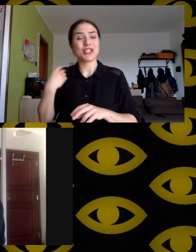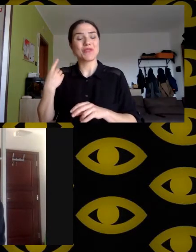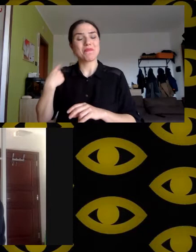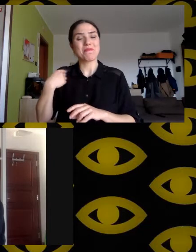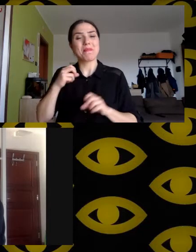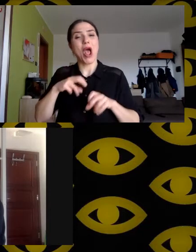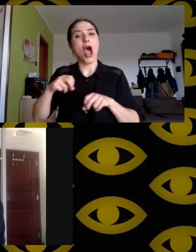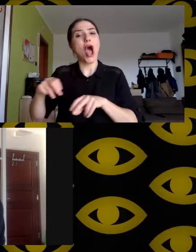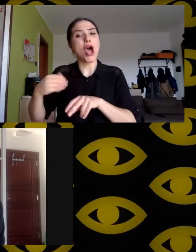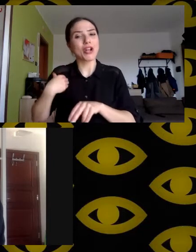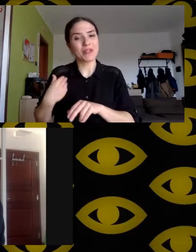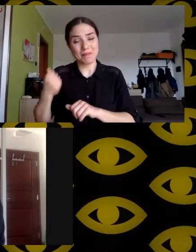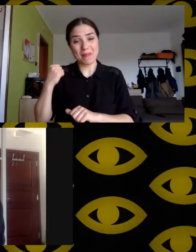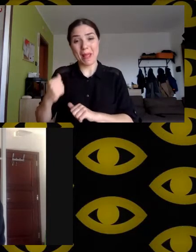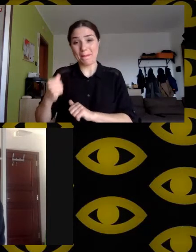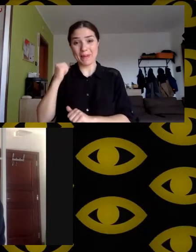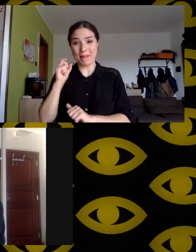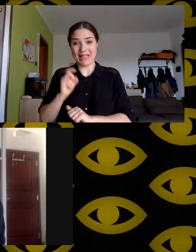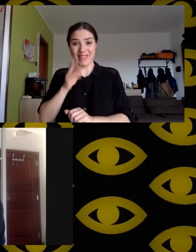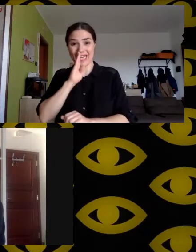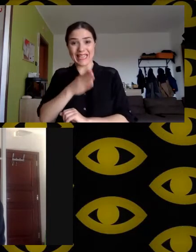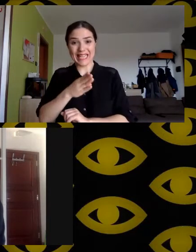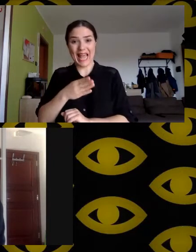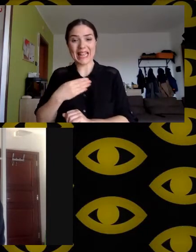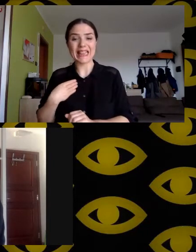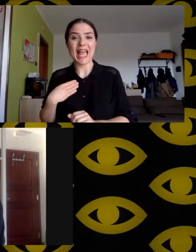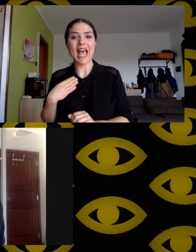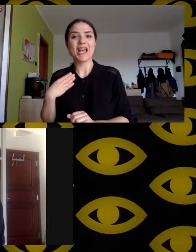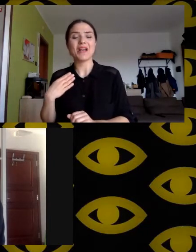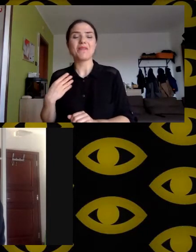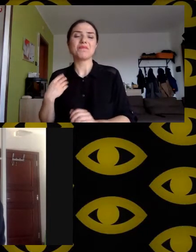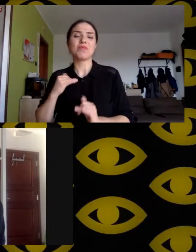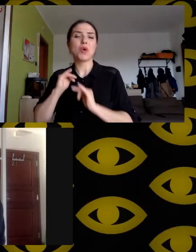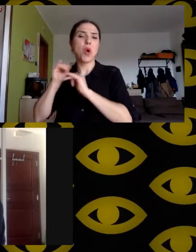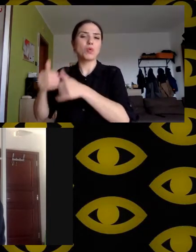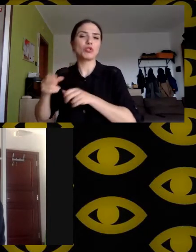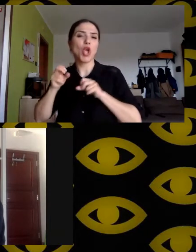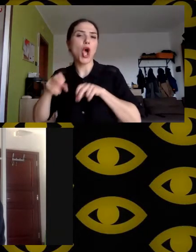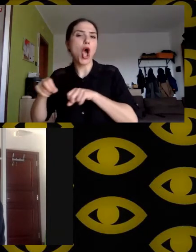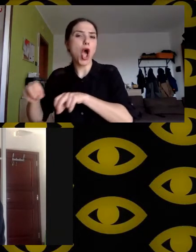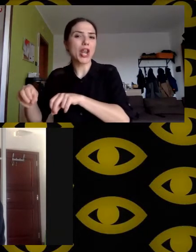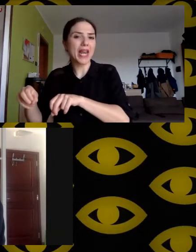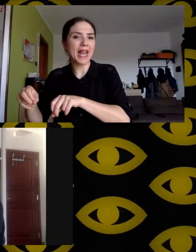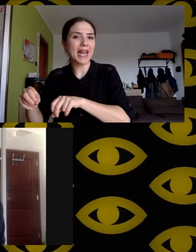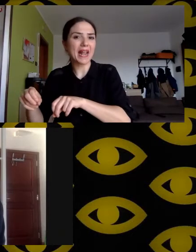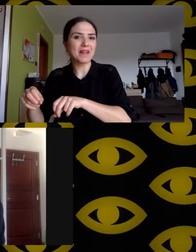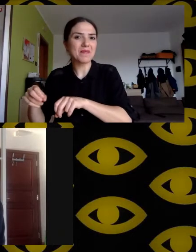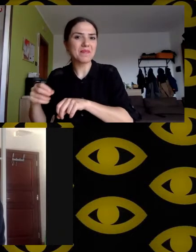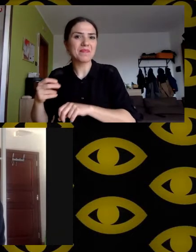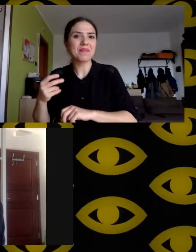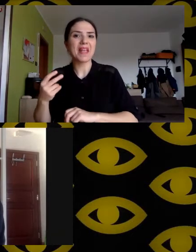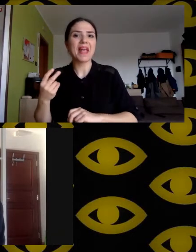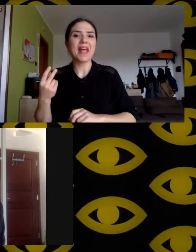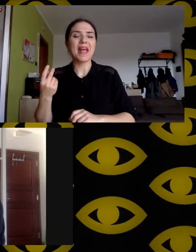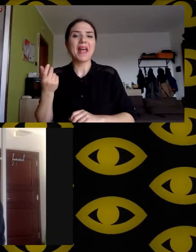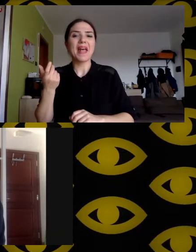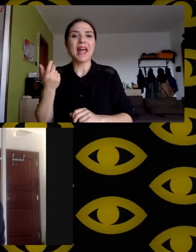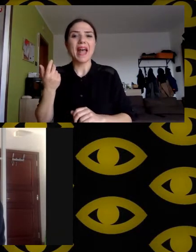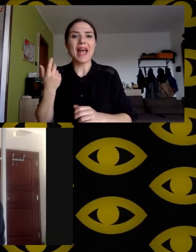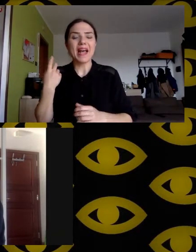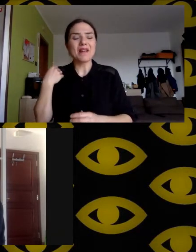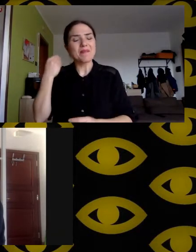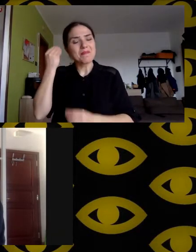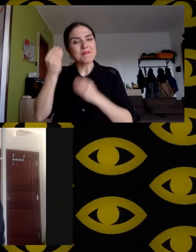detto, ma come si fa a fare, abbiamo più o meno la stessa età, a fare così tante cose e tutte così vincenti?